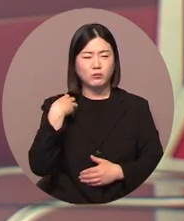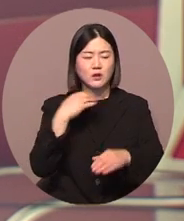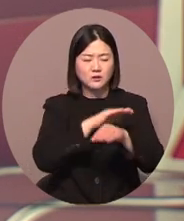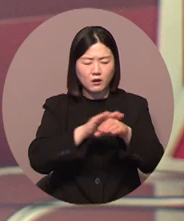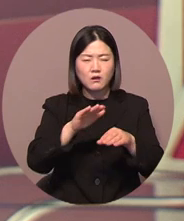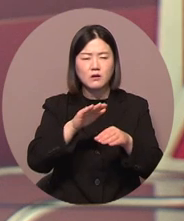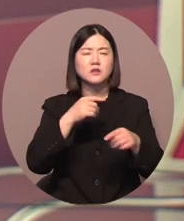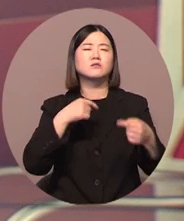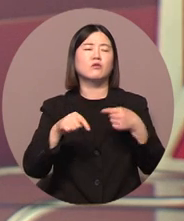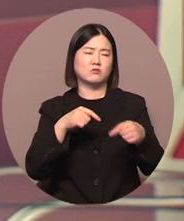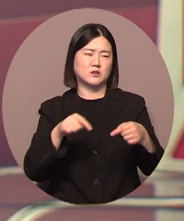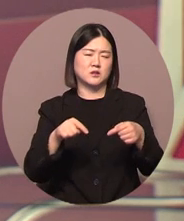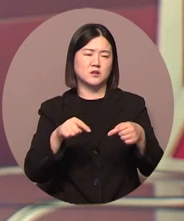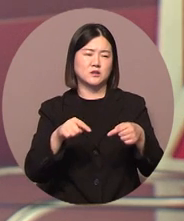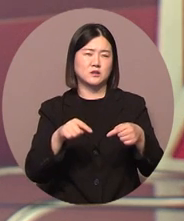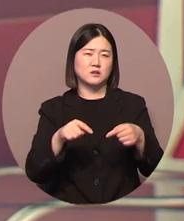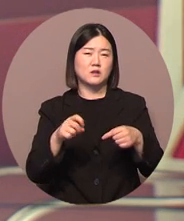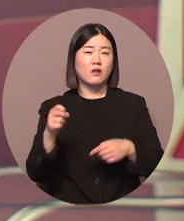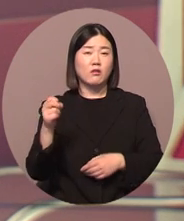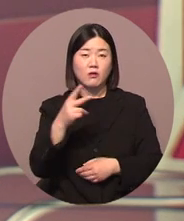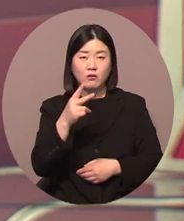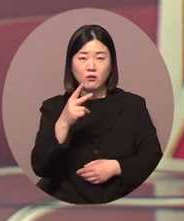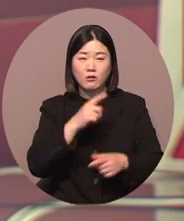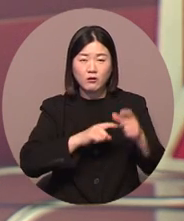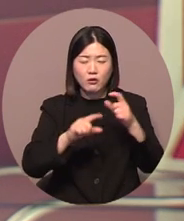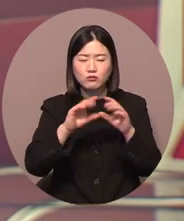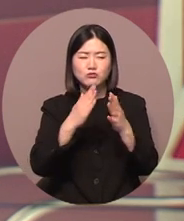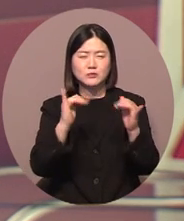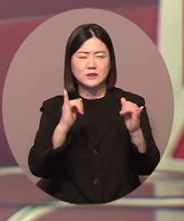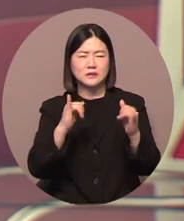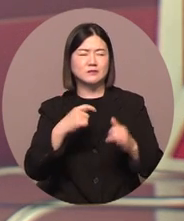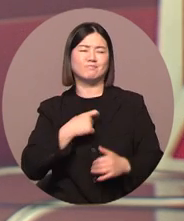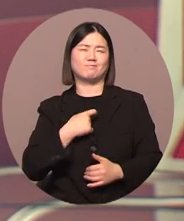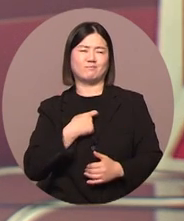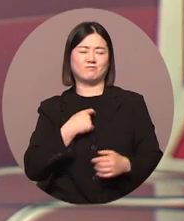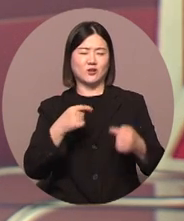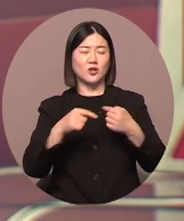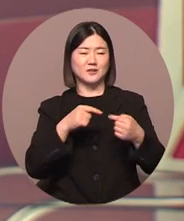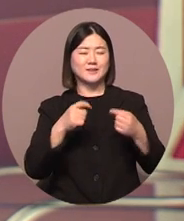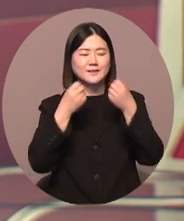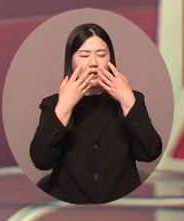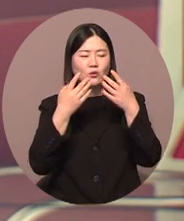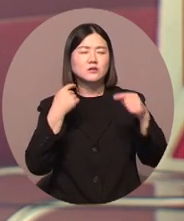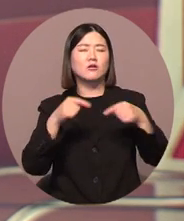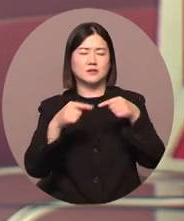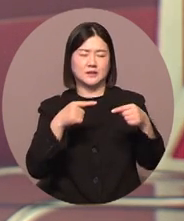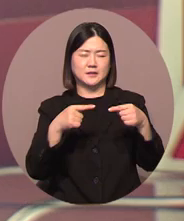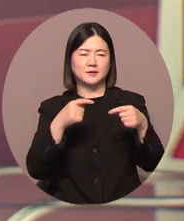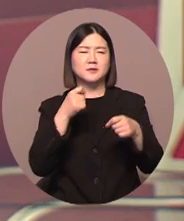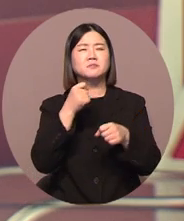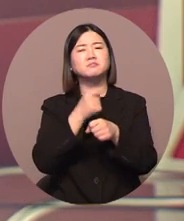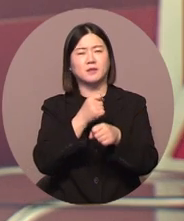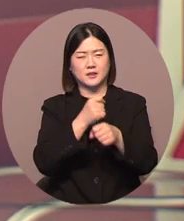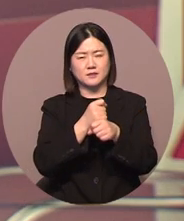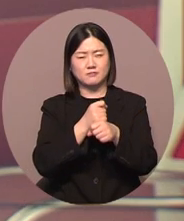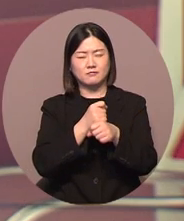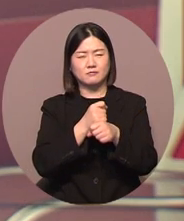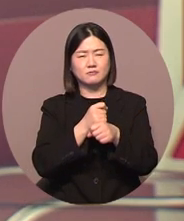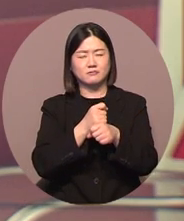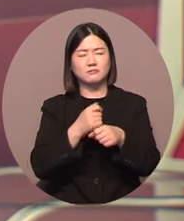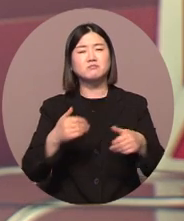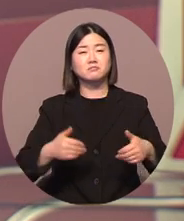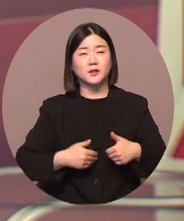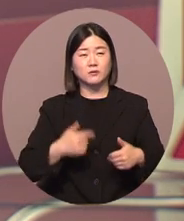자임하는 정치 그래서 더 이상 국민들이 혐오하지 않는 새로운 정치판을 만들어야